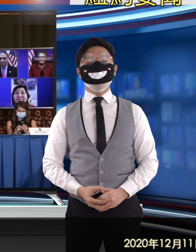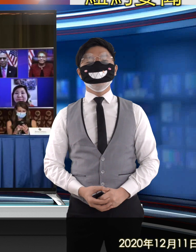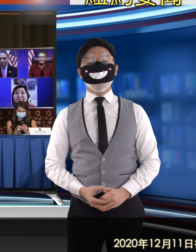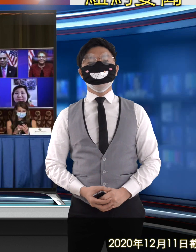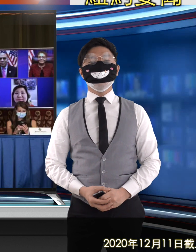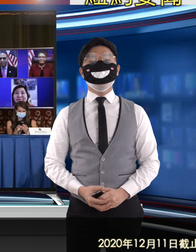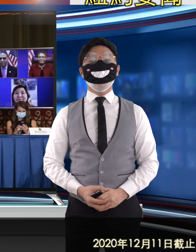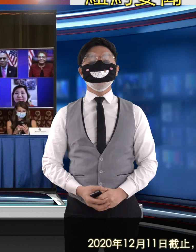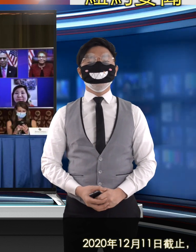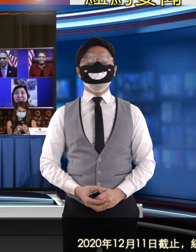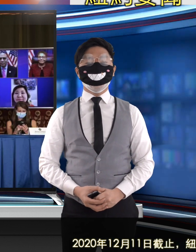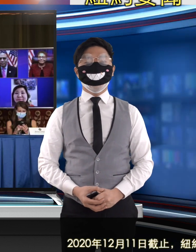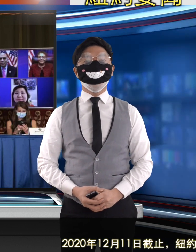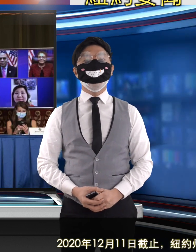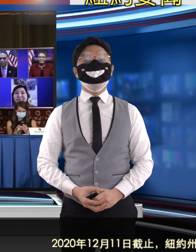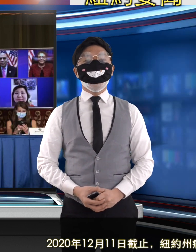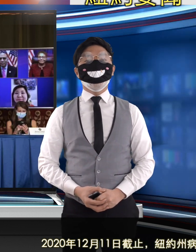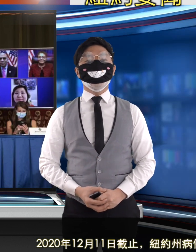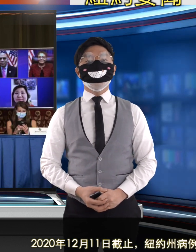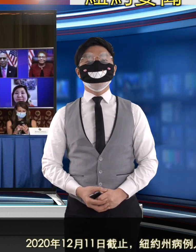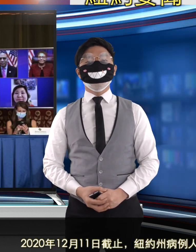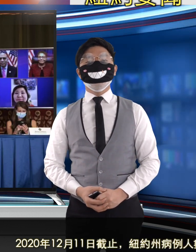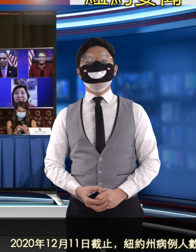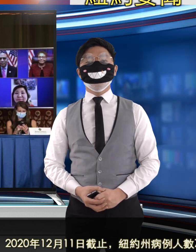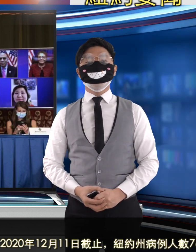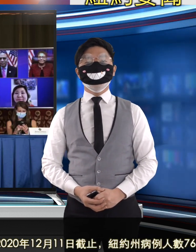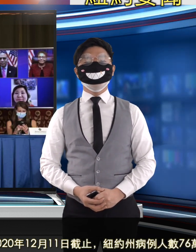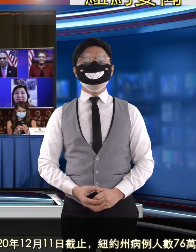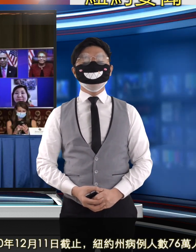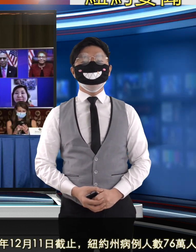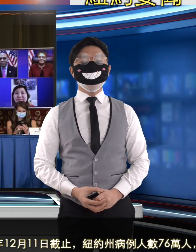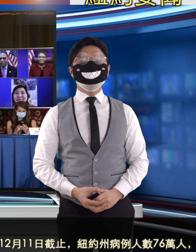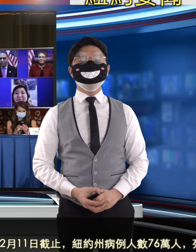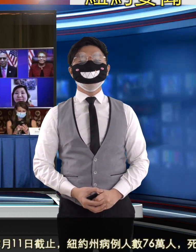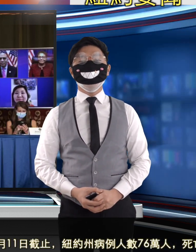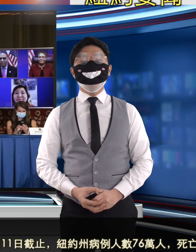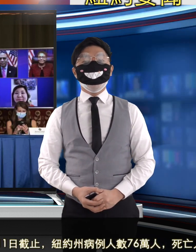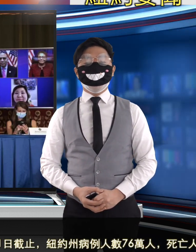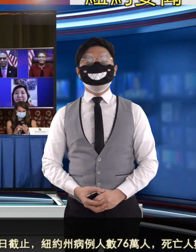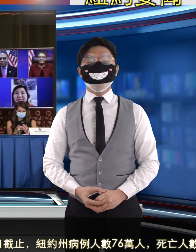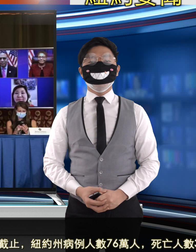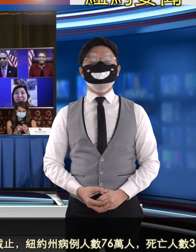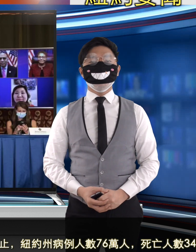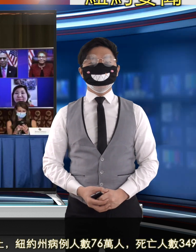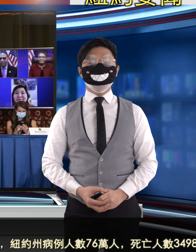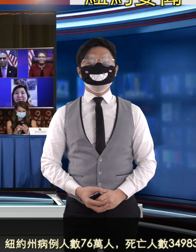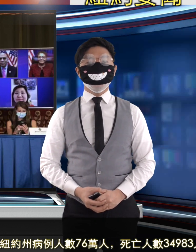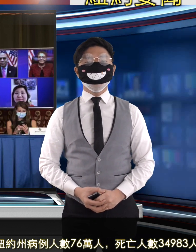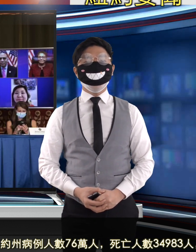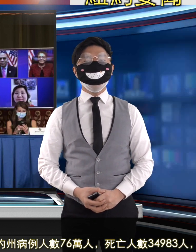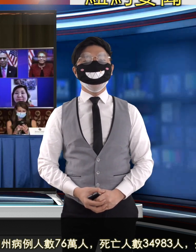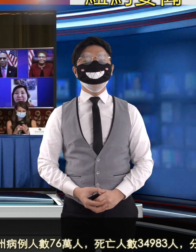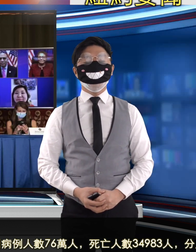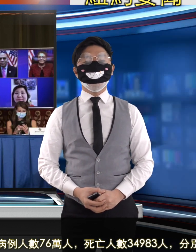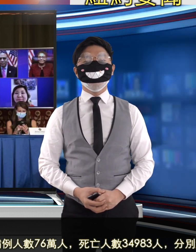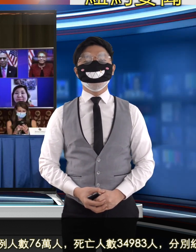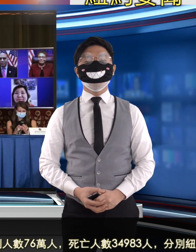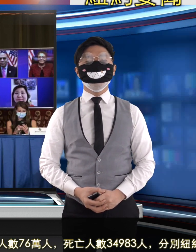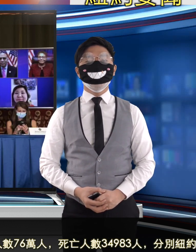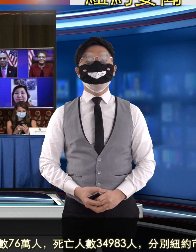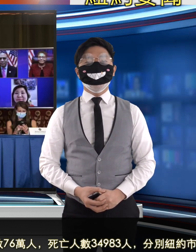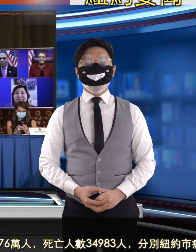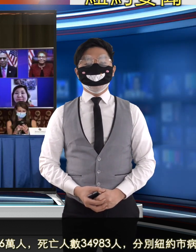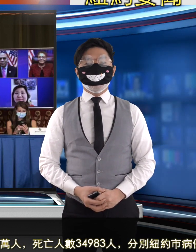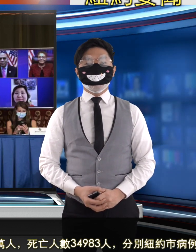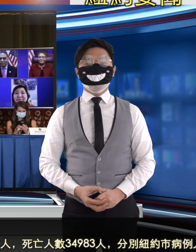剂疫苗也将于21日星期一抵达纽约。葛摩指出，疫情期间很多公共健康相关的族裔不公